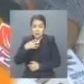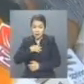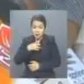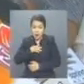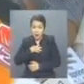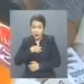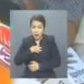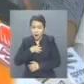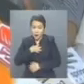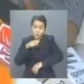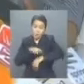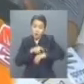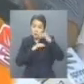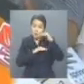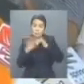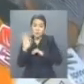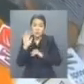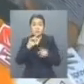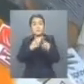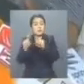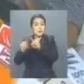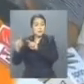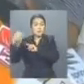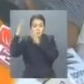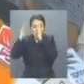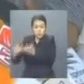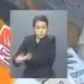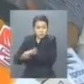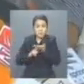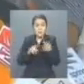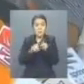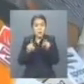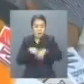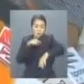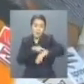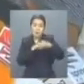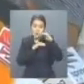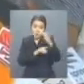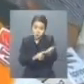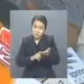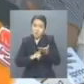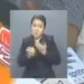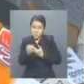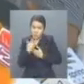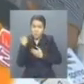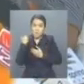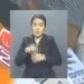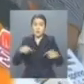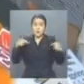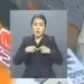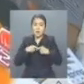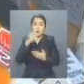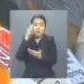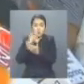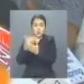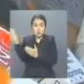ำหนดเวลาอะไรก็แต่ทุกสิ่งทุกอย่างเนี่ยมีคนเสนอมาทั้งสิ้นไม่ว่าจะเป็นการกำหนดเวลาไม่ว่าจะเป็นการงดไต่ทอดไม่ว่าเป็นอะไรเนี่ยเพียง